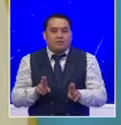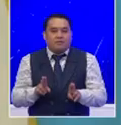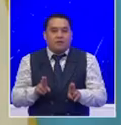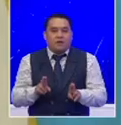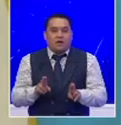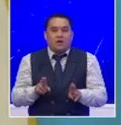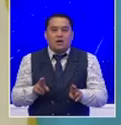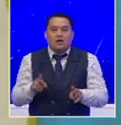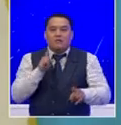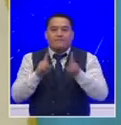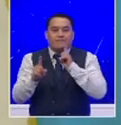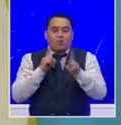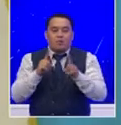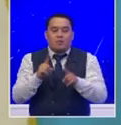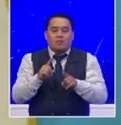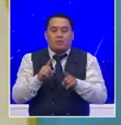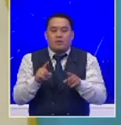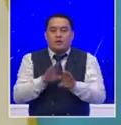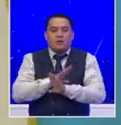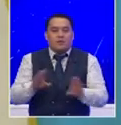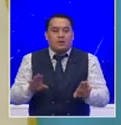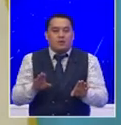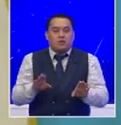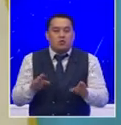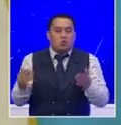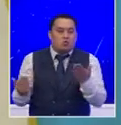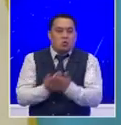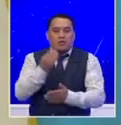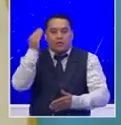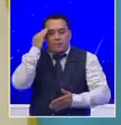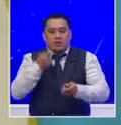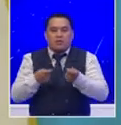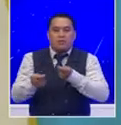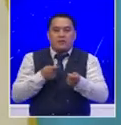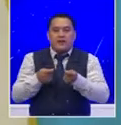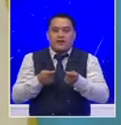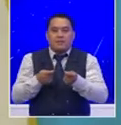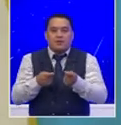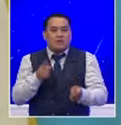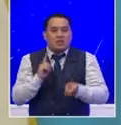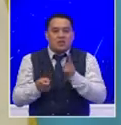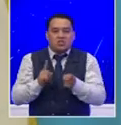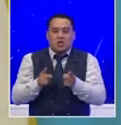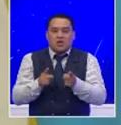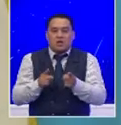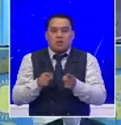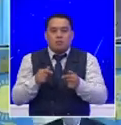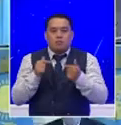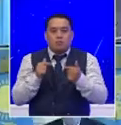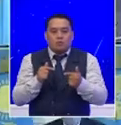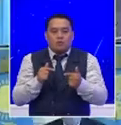не фестивали и форумы проводить. Требуется совершенно иной стиль управления, по-настоящему